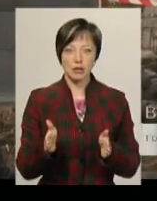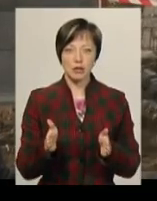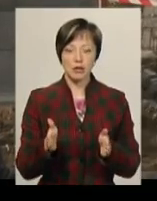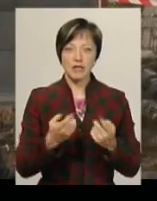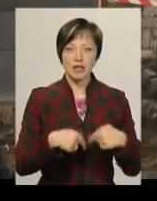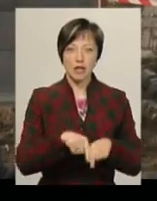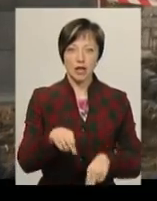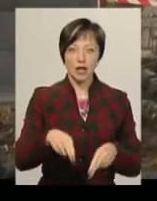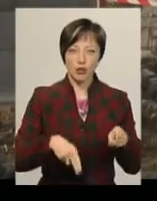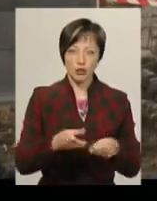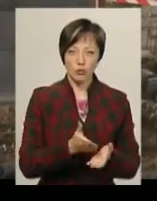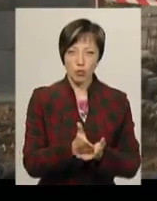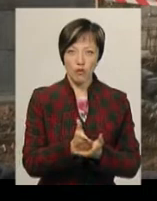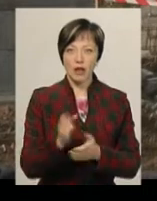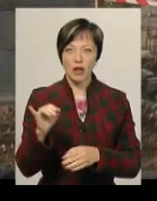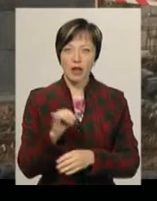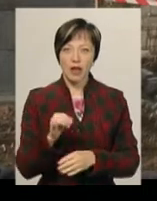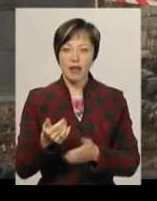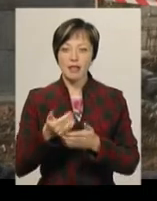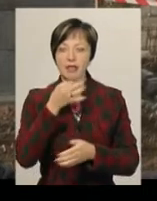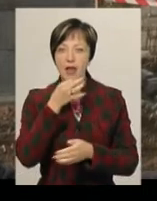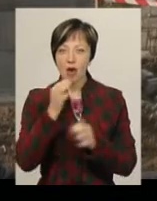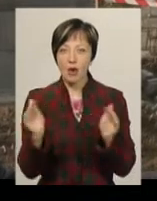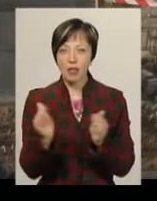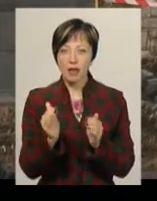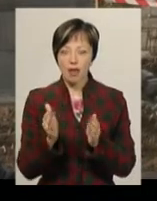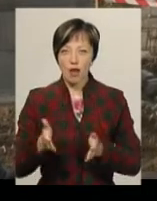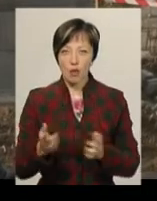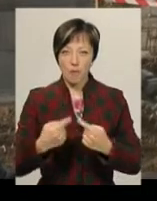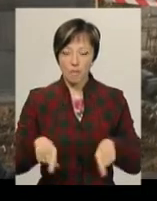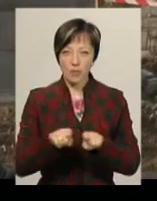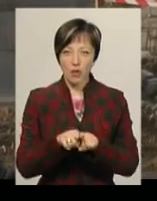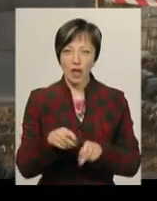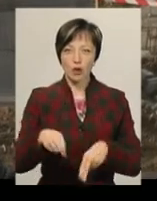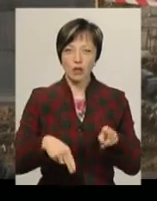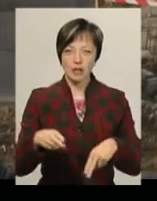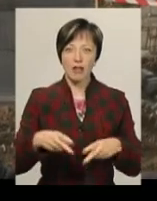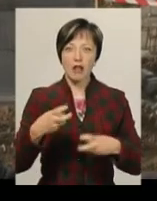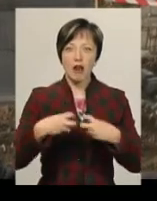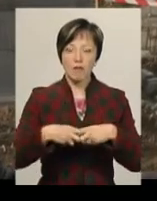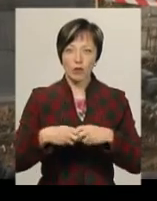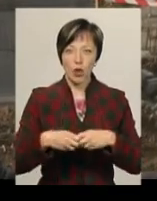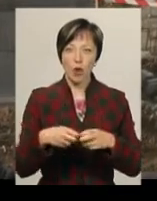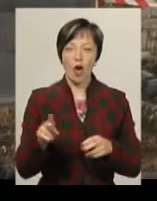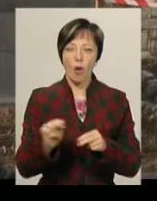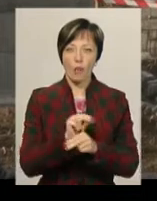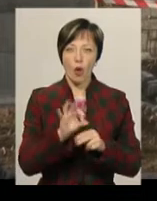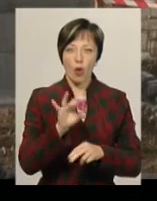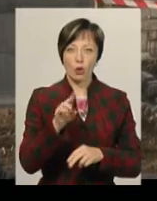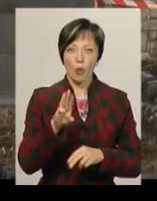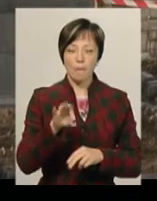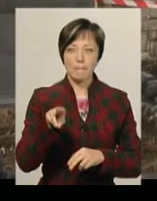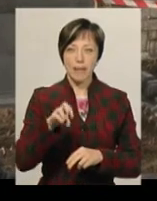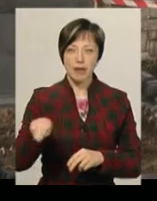Це будуть відділення хірургічного профілю і неонатального профілю. Значить, буде хірургічне відділення, травматологія і ортопедія,